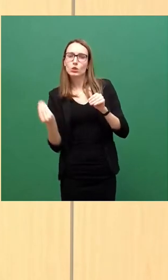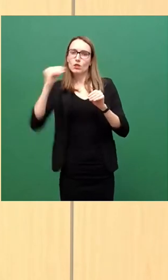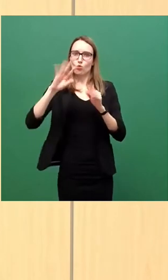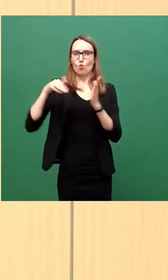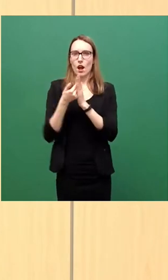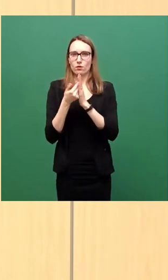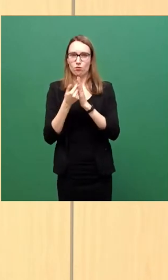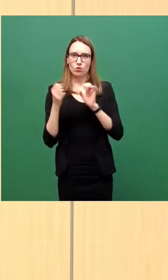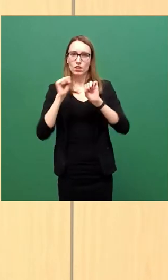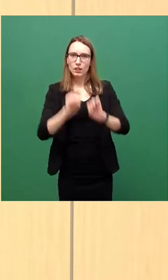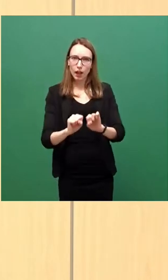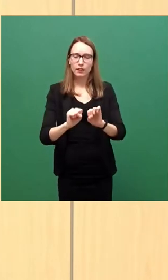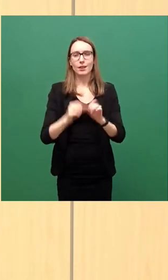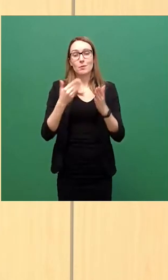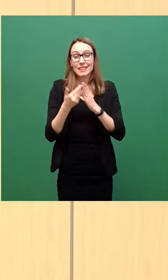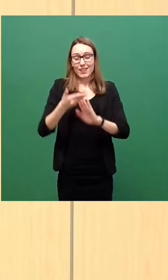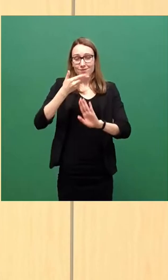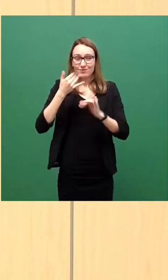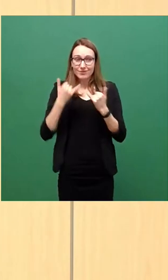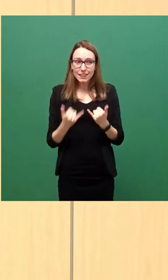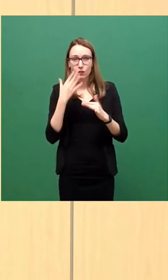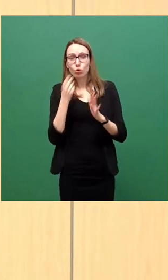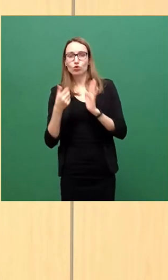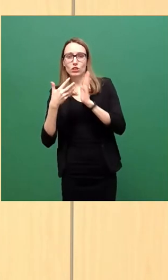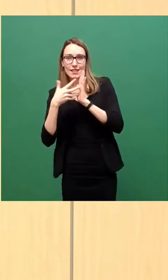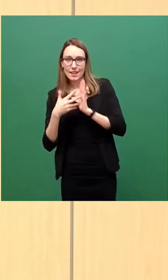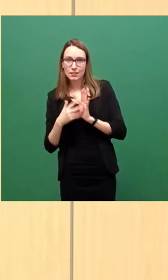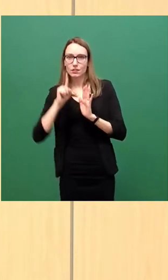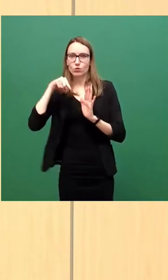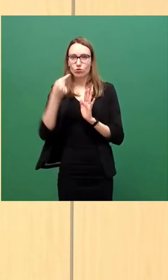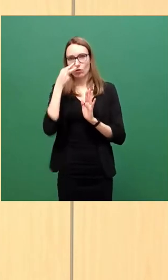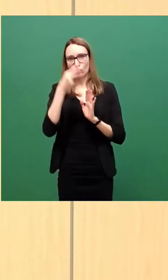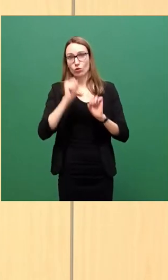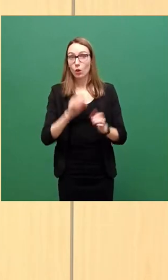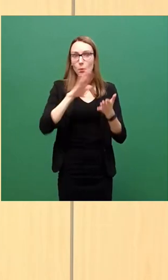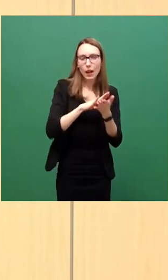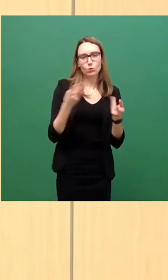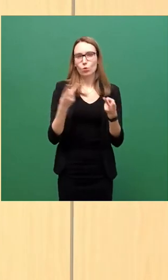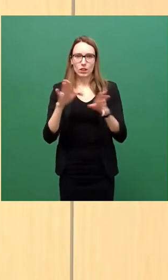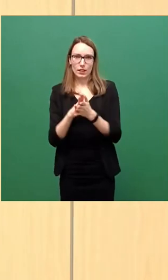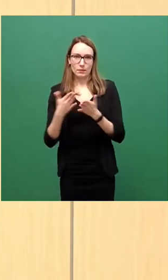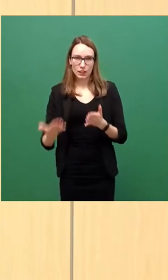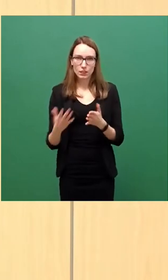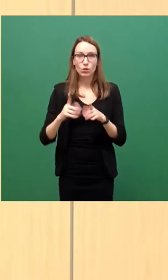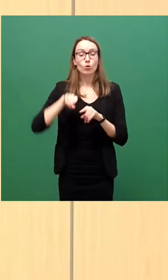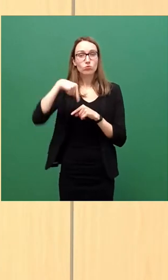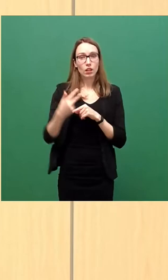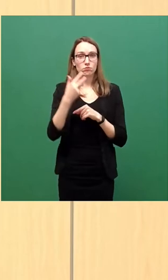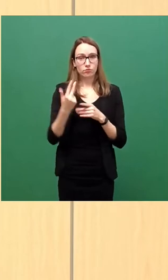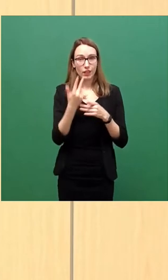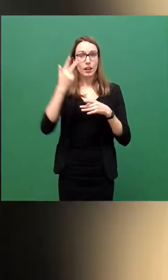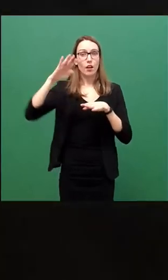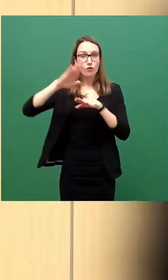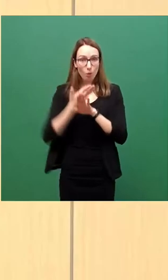angucken. Und deswegen kann ich mich auch Kollegen Engel gut anschließen, dass wir am Ende eine ehrliche Bilanz ziehen sollen, wenn die 3 Jahre